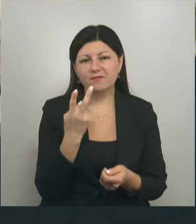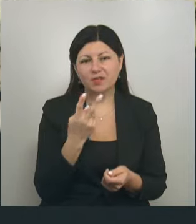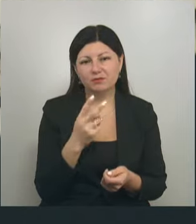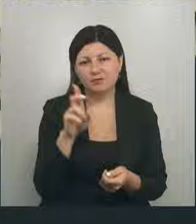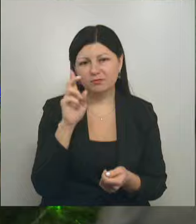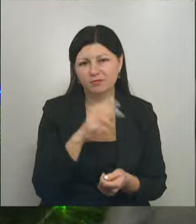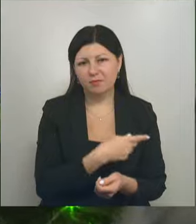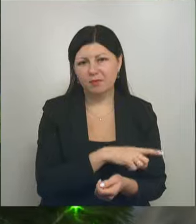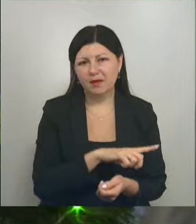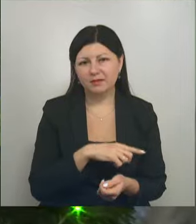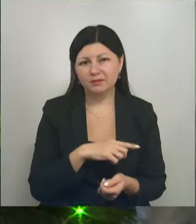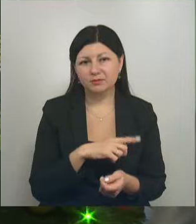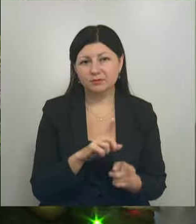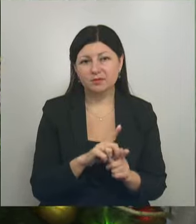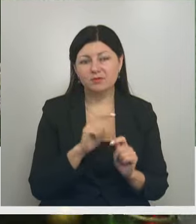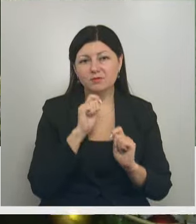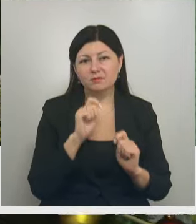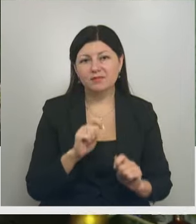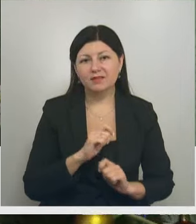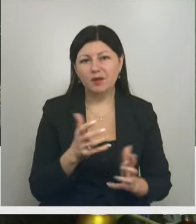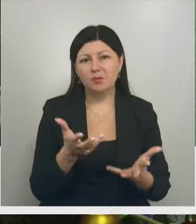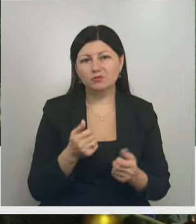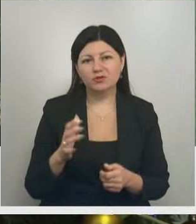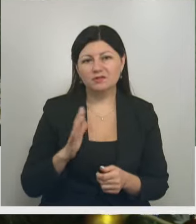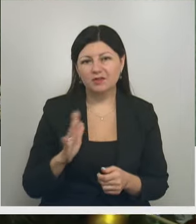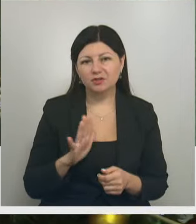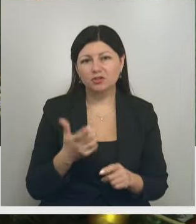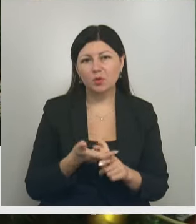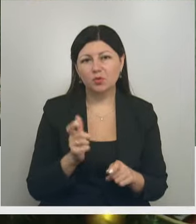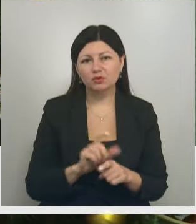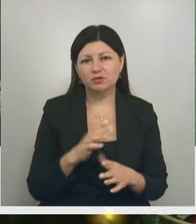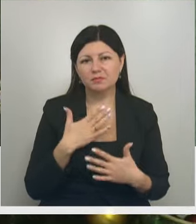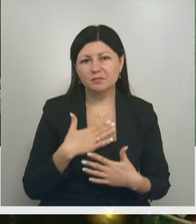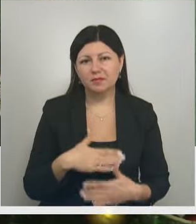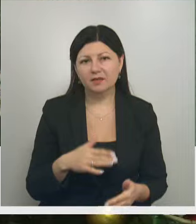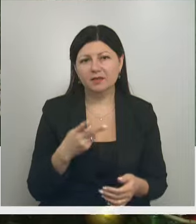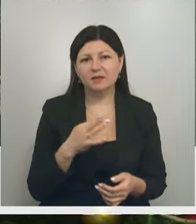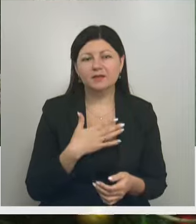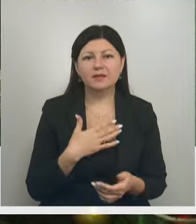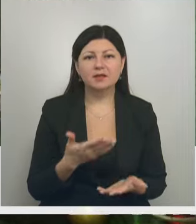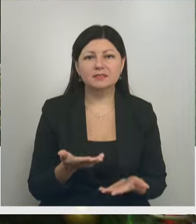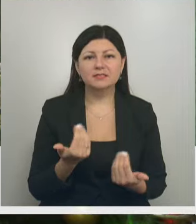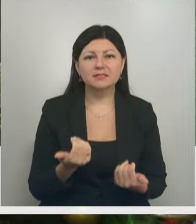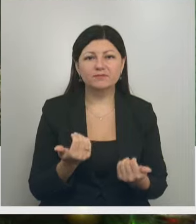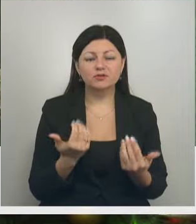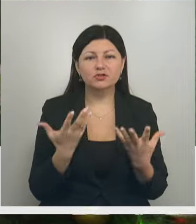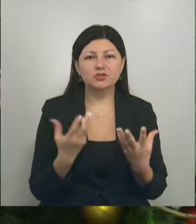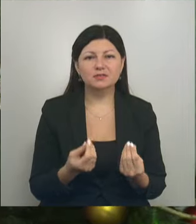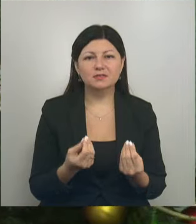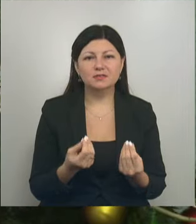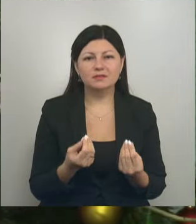горбольницы. Такой подарок получать неожиданно и очень приятно. Для нас сегодняшний день